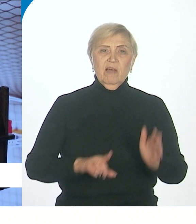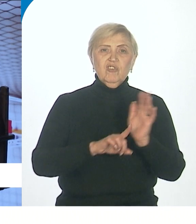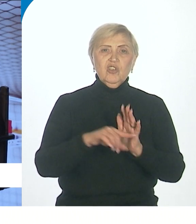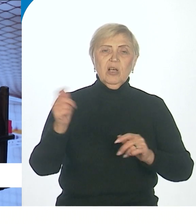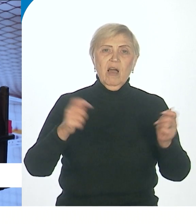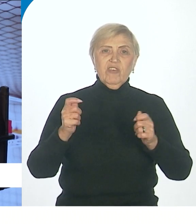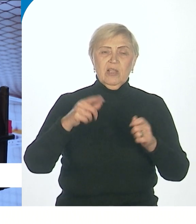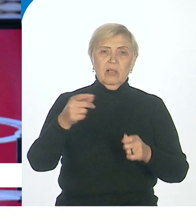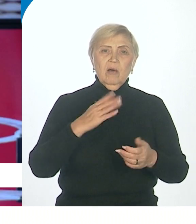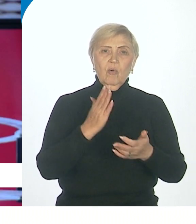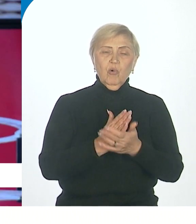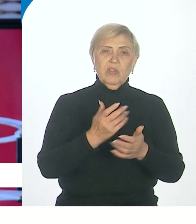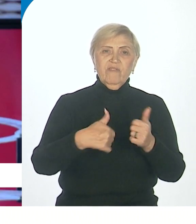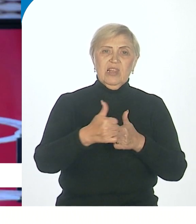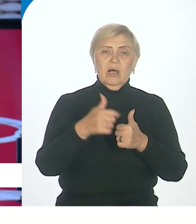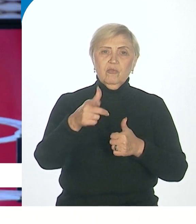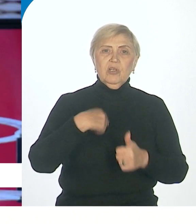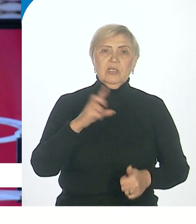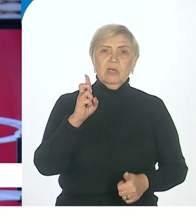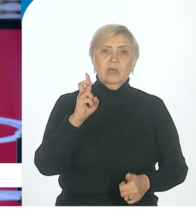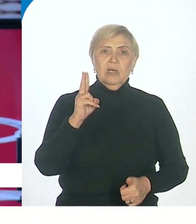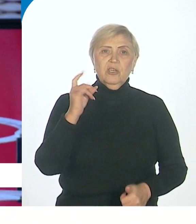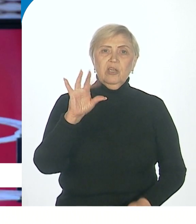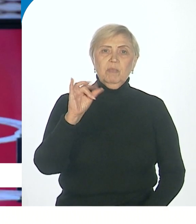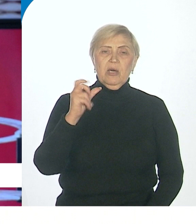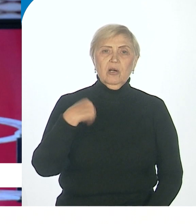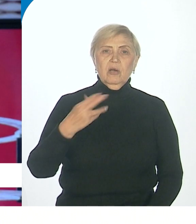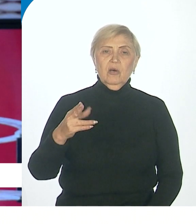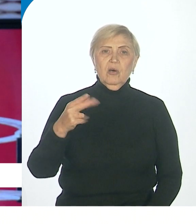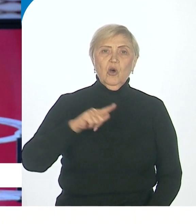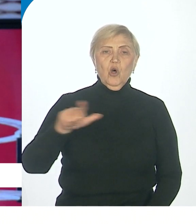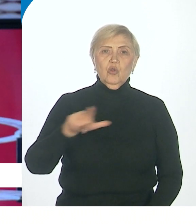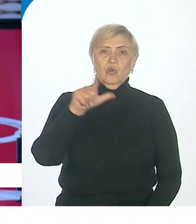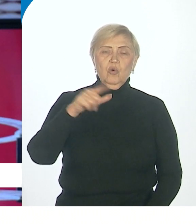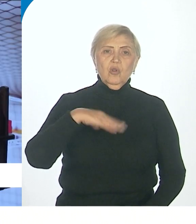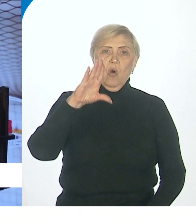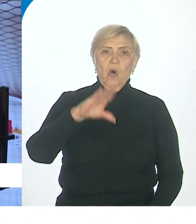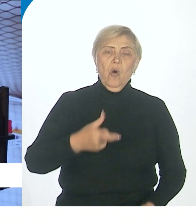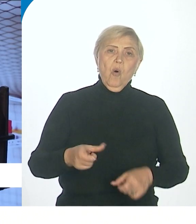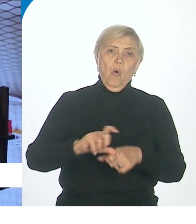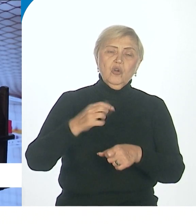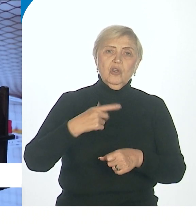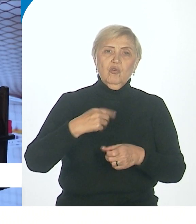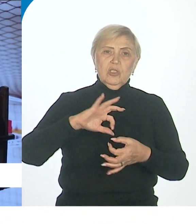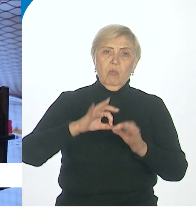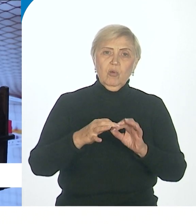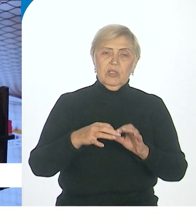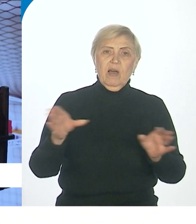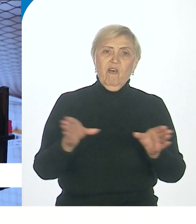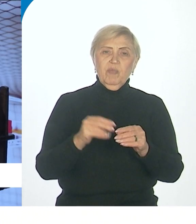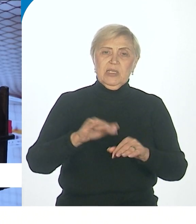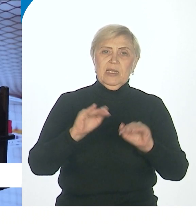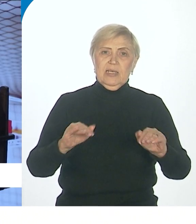потом. А потом также, ну, собственно, вот вы будете ездить и... Да. Очень плотно все педагоги вместе с методистами